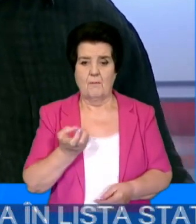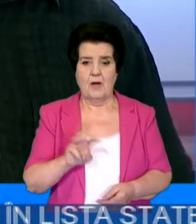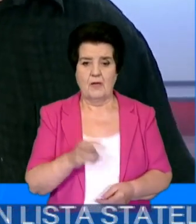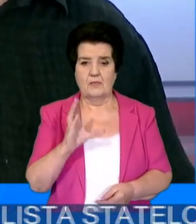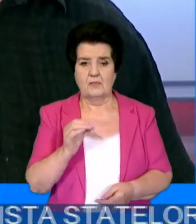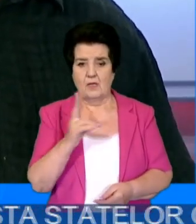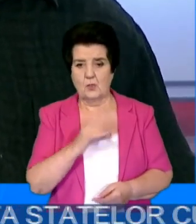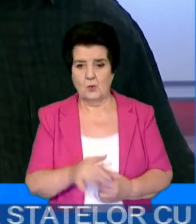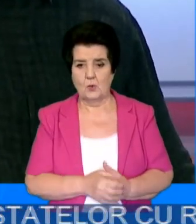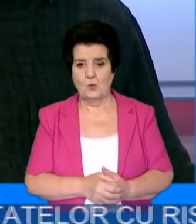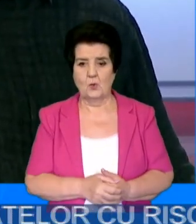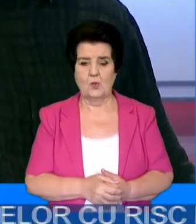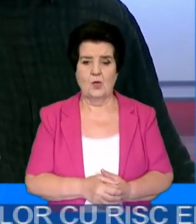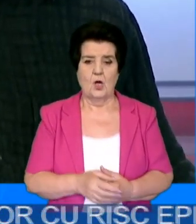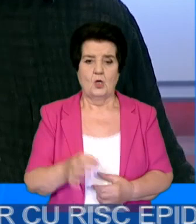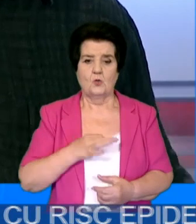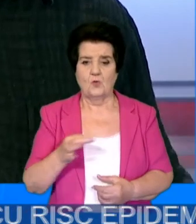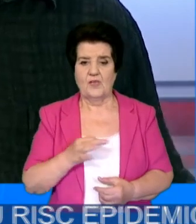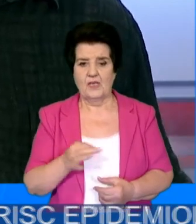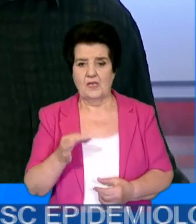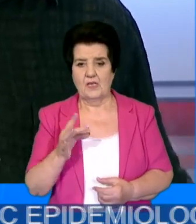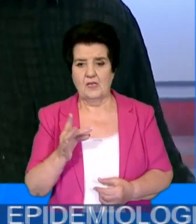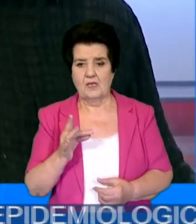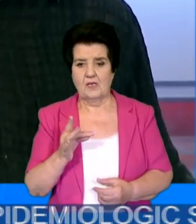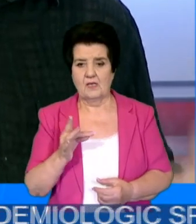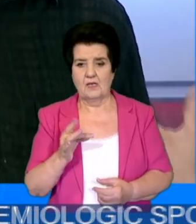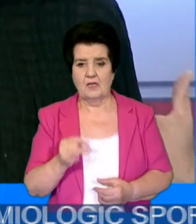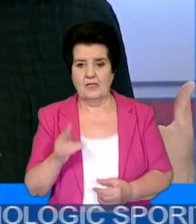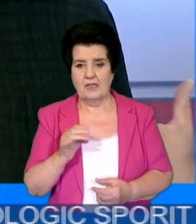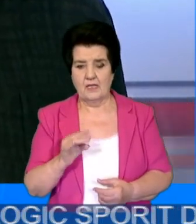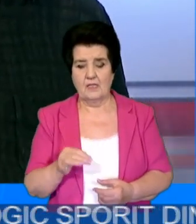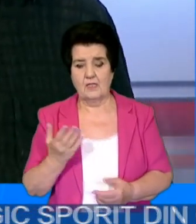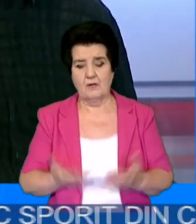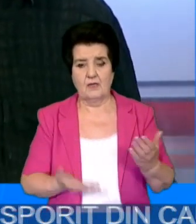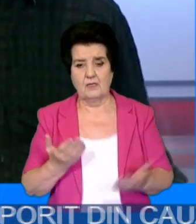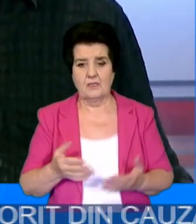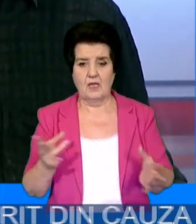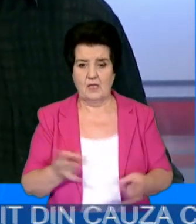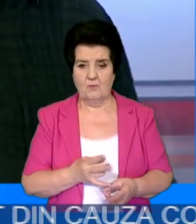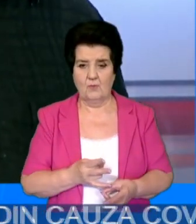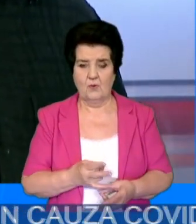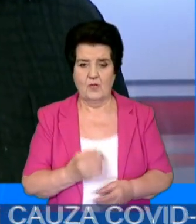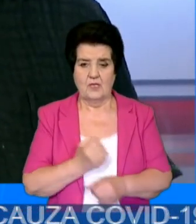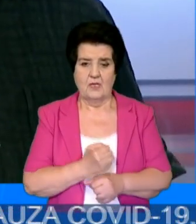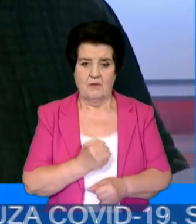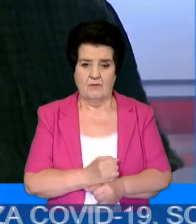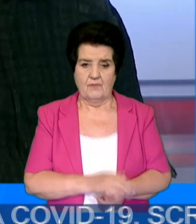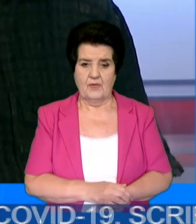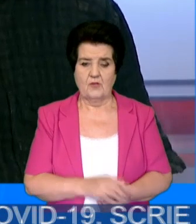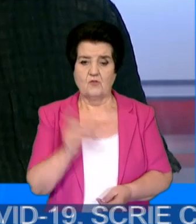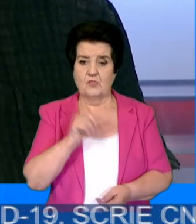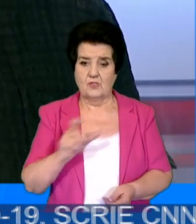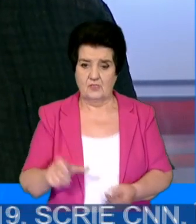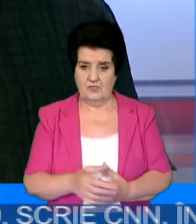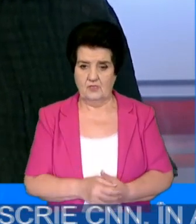noi nu cedăm suveranitatea. Exact, dar exact. Chestiile astea, după mine, ele trebuie spuse tranșant, pentru că